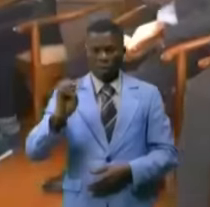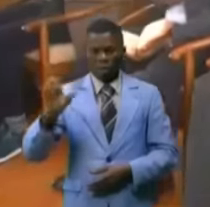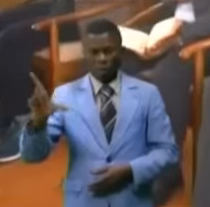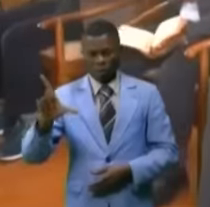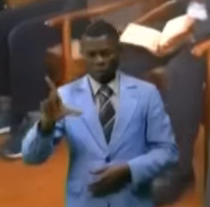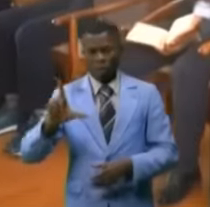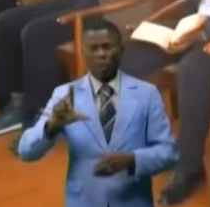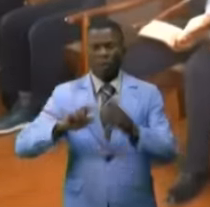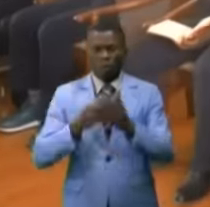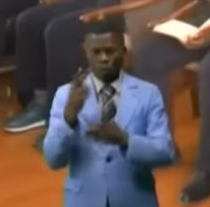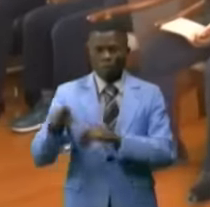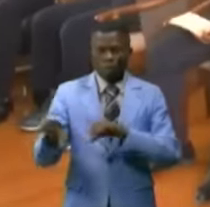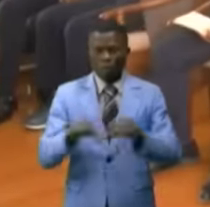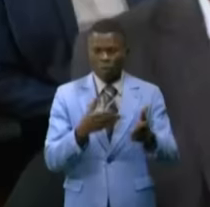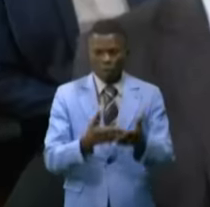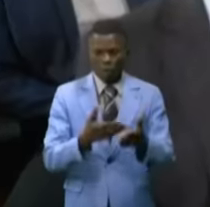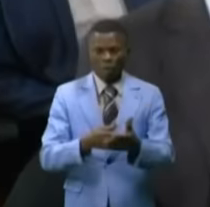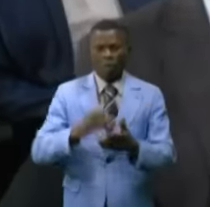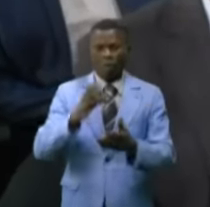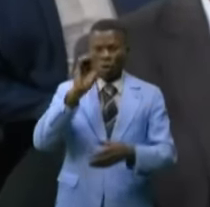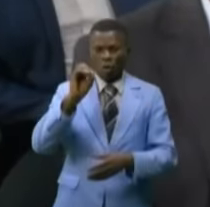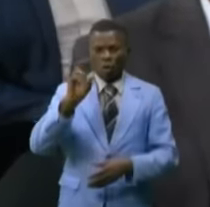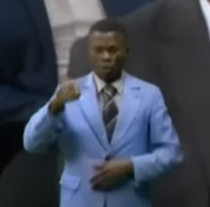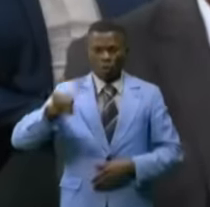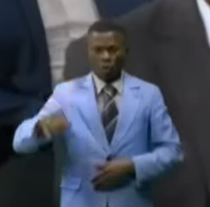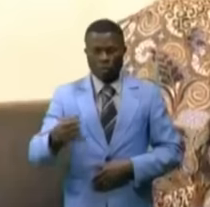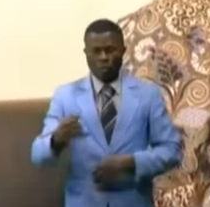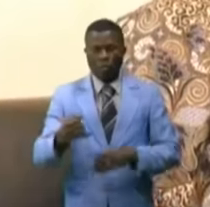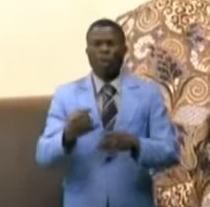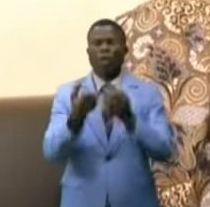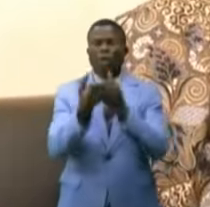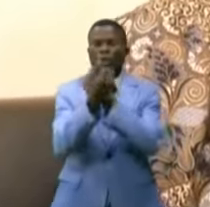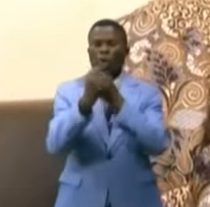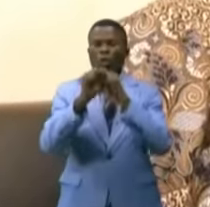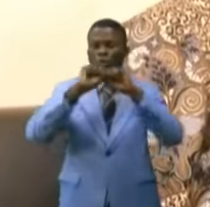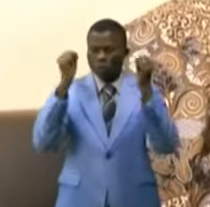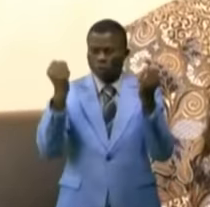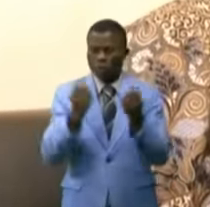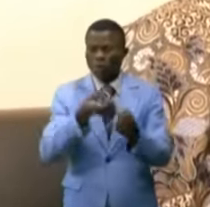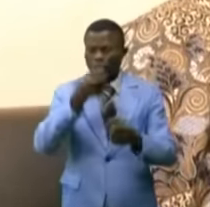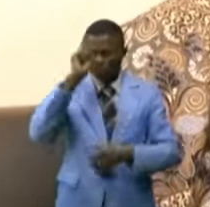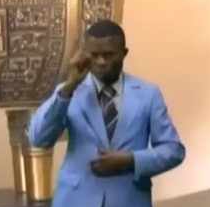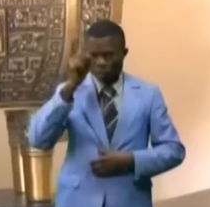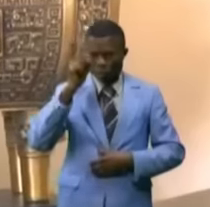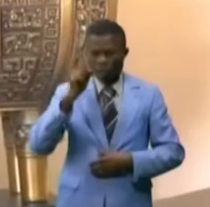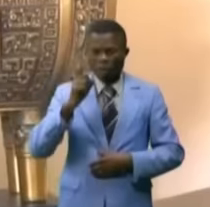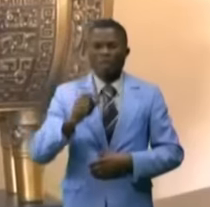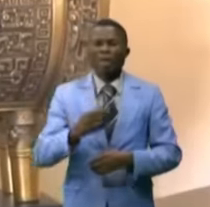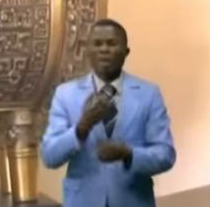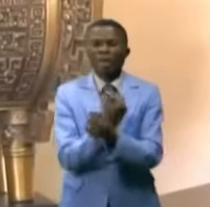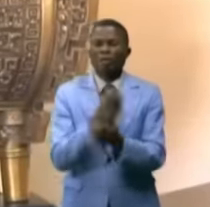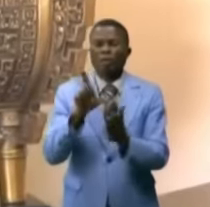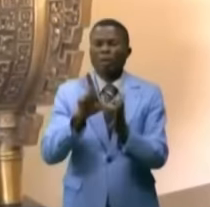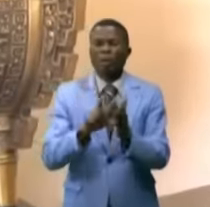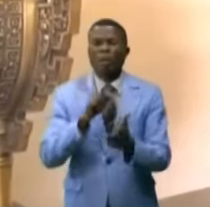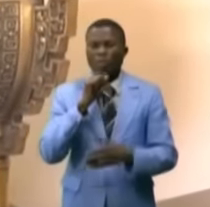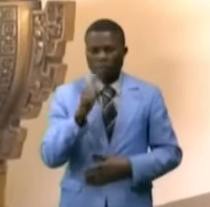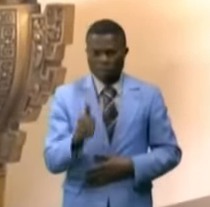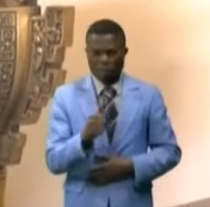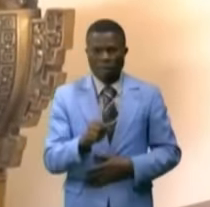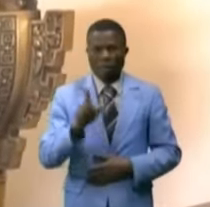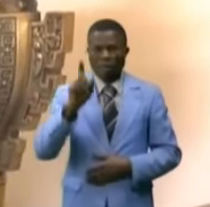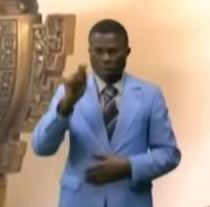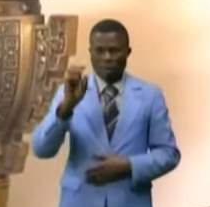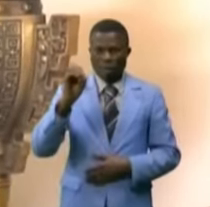le service de ses OPJ pour pouvoir dénicher les sociétés principales qui vont jusqu'ici à l'encontre de la dite loi. Thomas